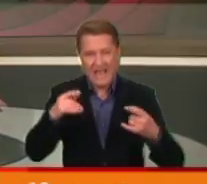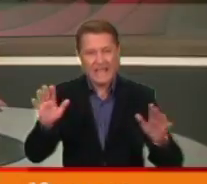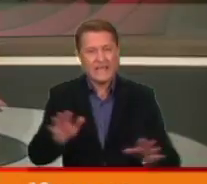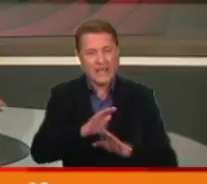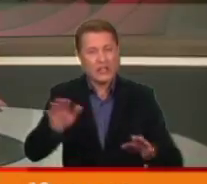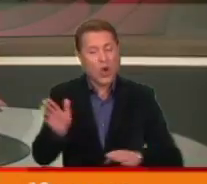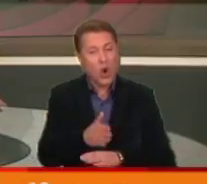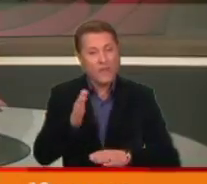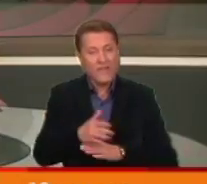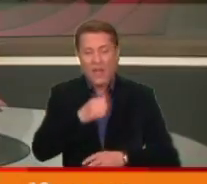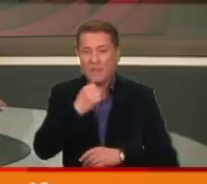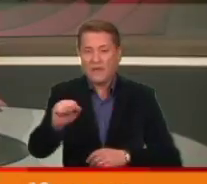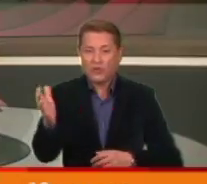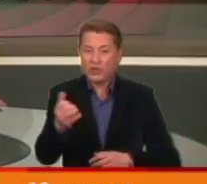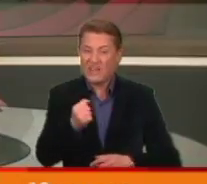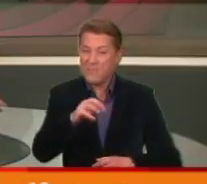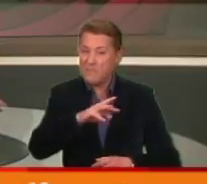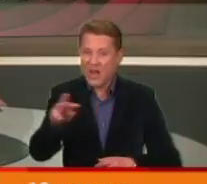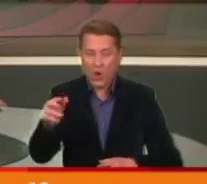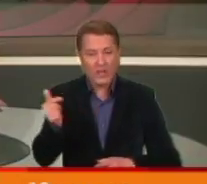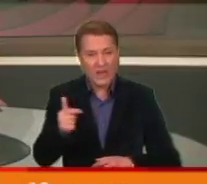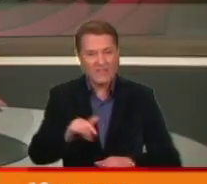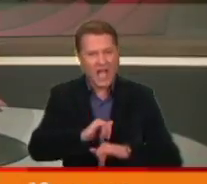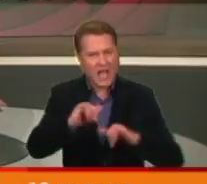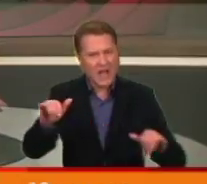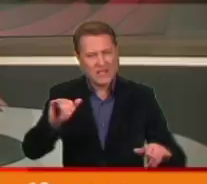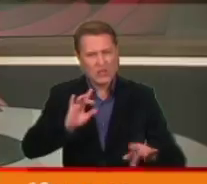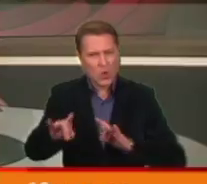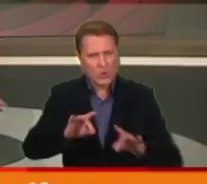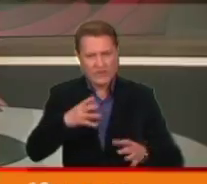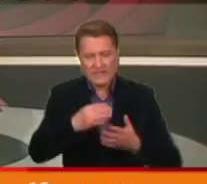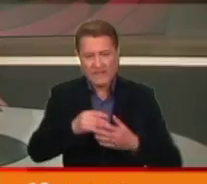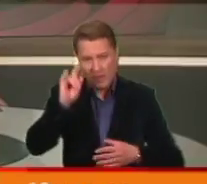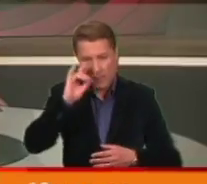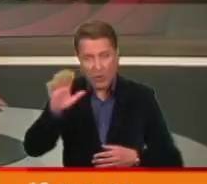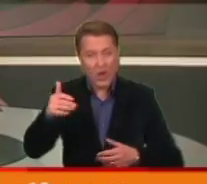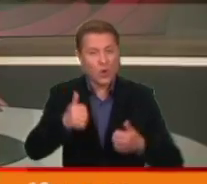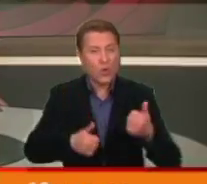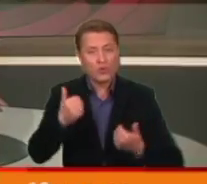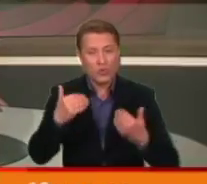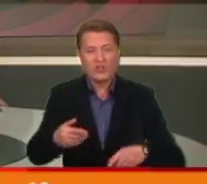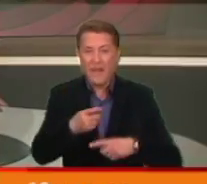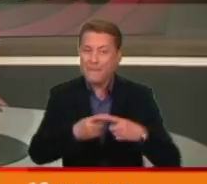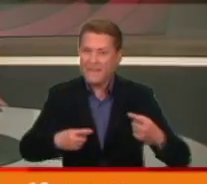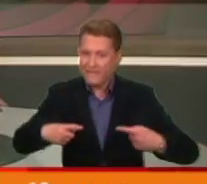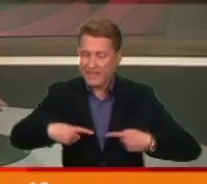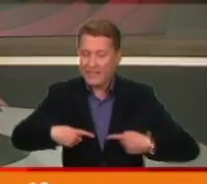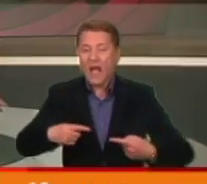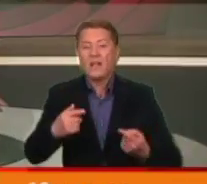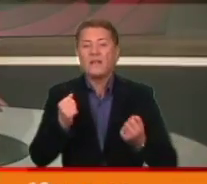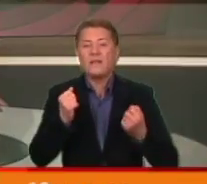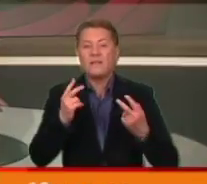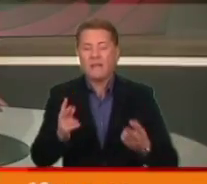де переможець отримає 1 000 000 гривень на розкручування своєї популярності. Конкурс уже дійшов півфіналу. Як на